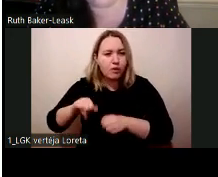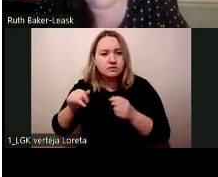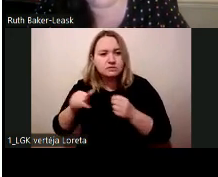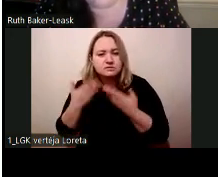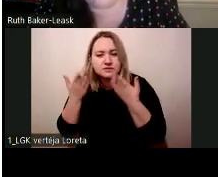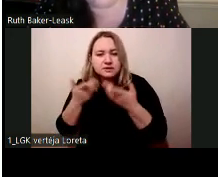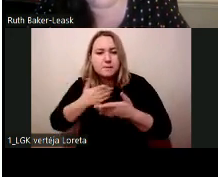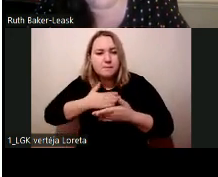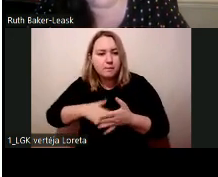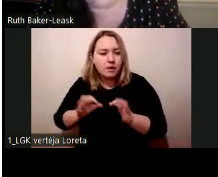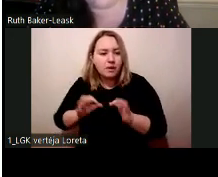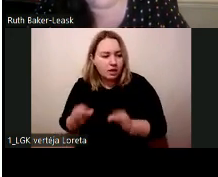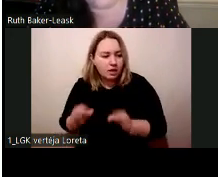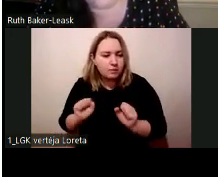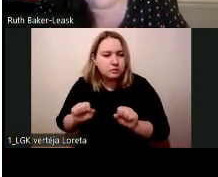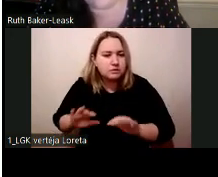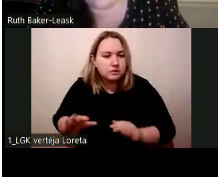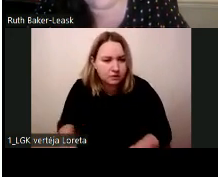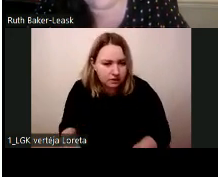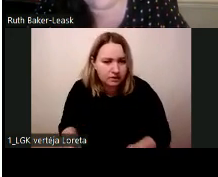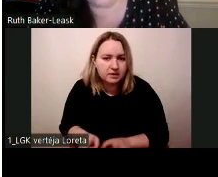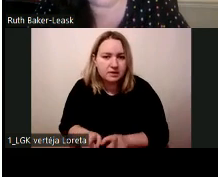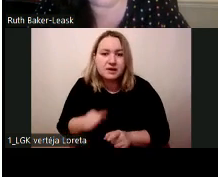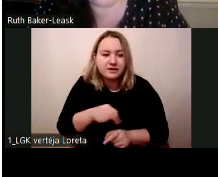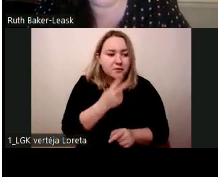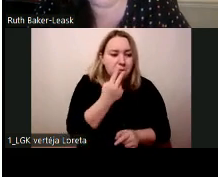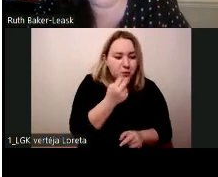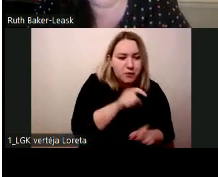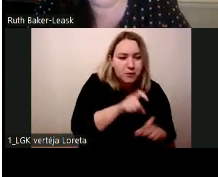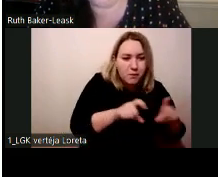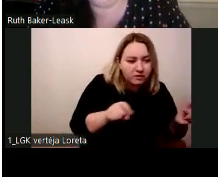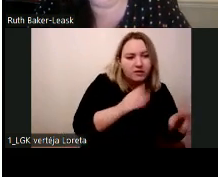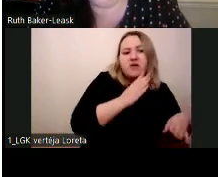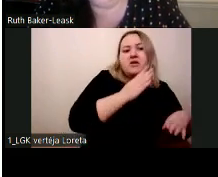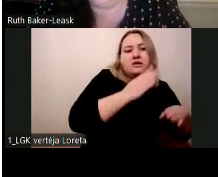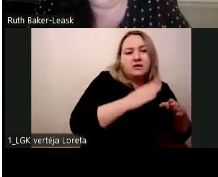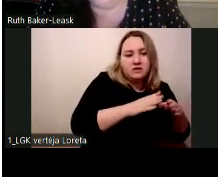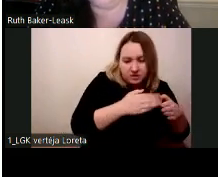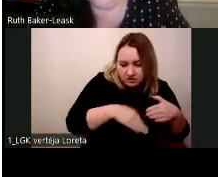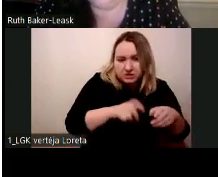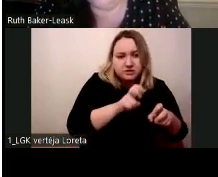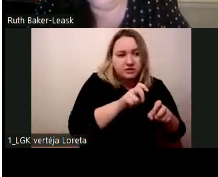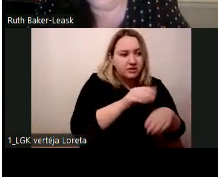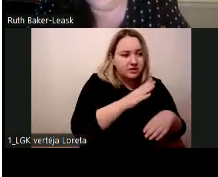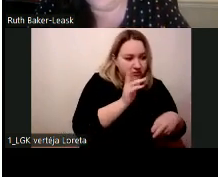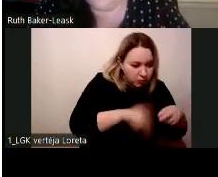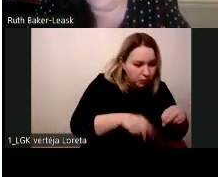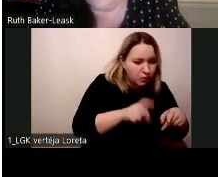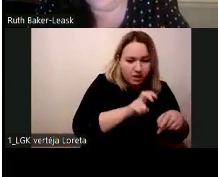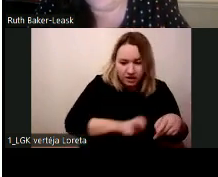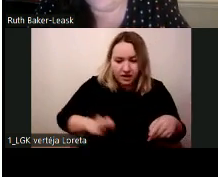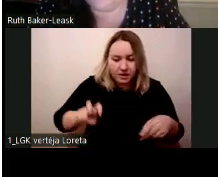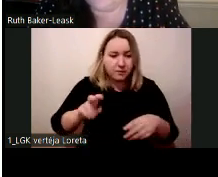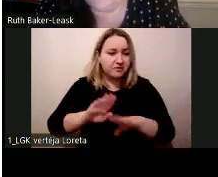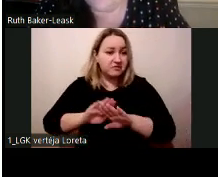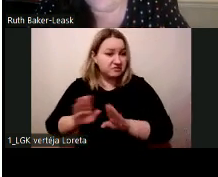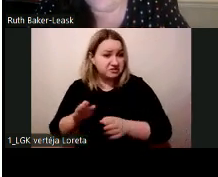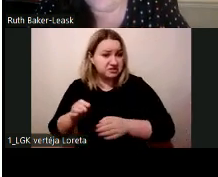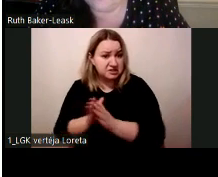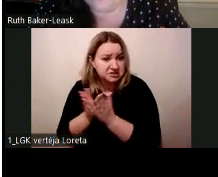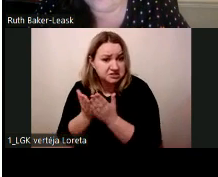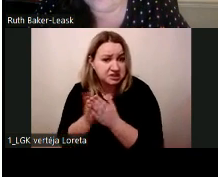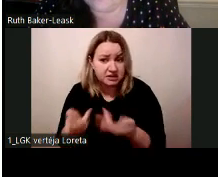Ir kad taip, šitas skaitimas nesibaigia pradinėse mokyklose, jis perina ir vidurinės mokyklos. Svarbu tinkamai pradėti ir